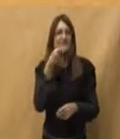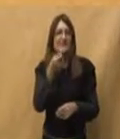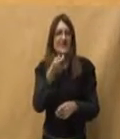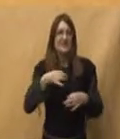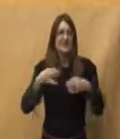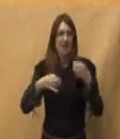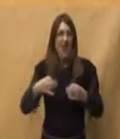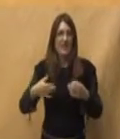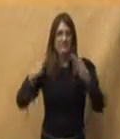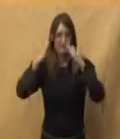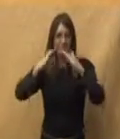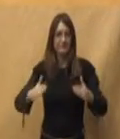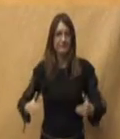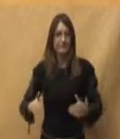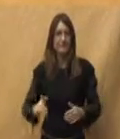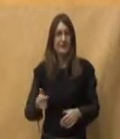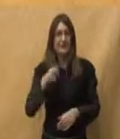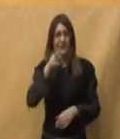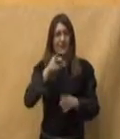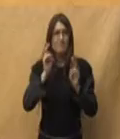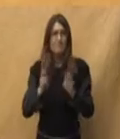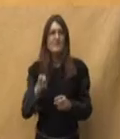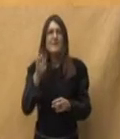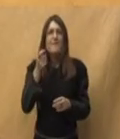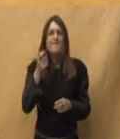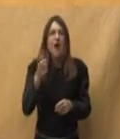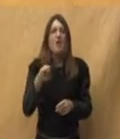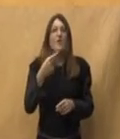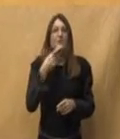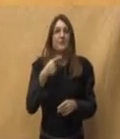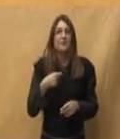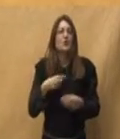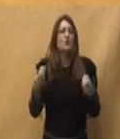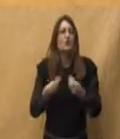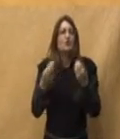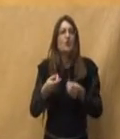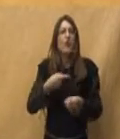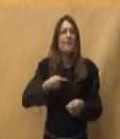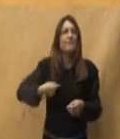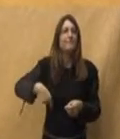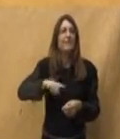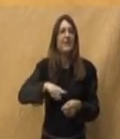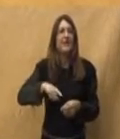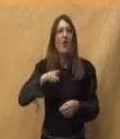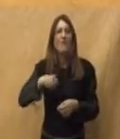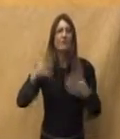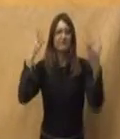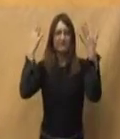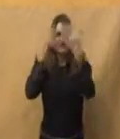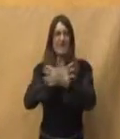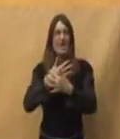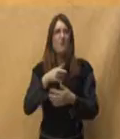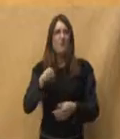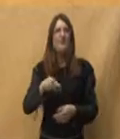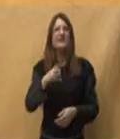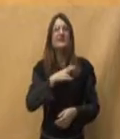ova dolje na dnu. Da li bi mi vi samo malo dotaknuli što mi uopće te zablude i istine